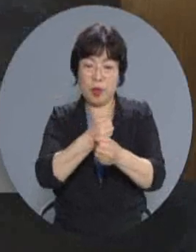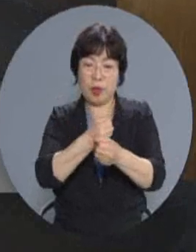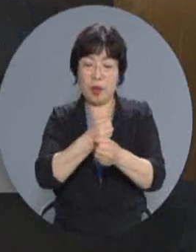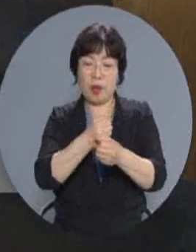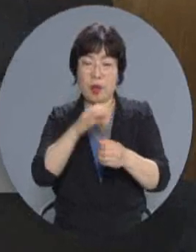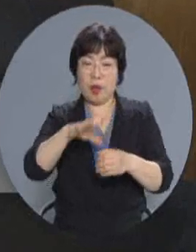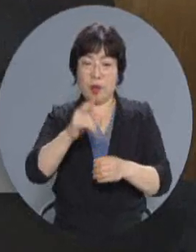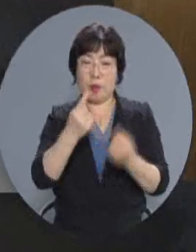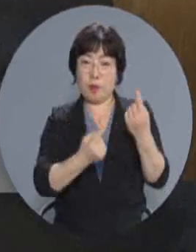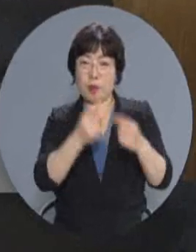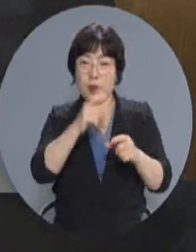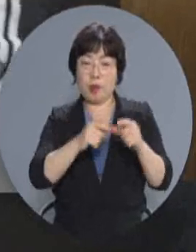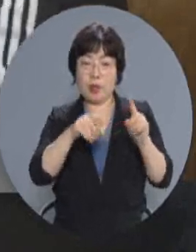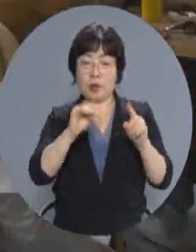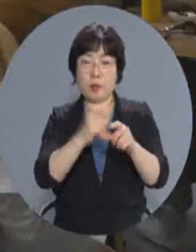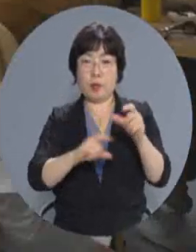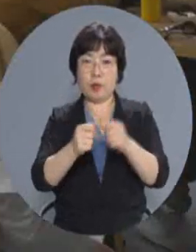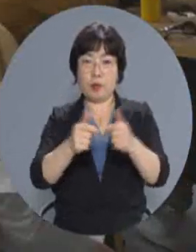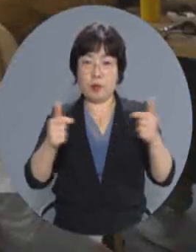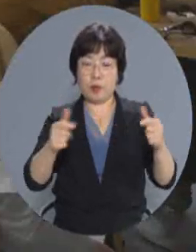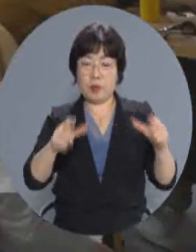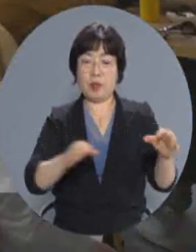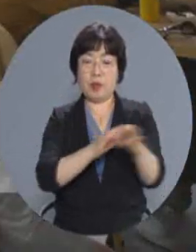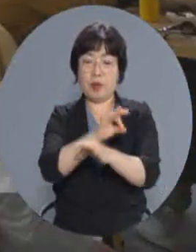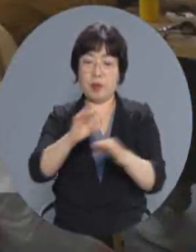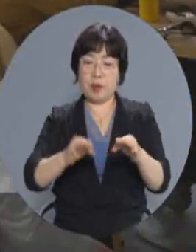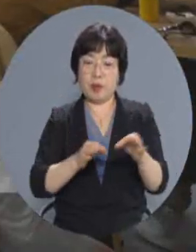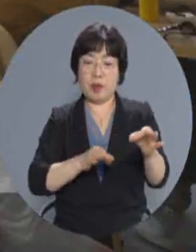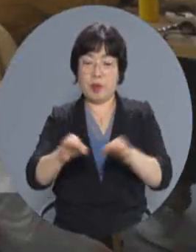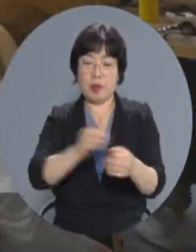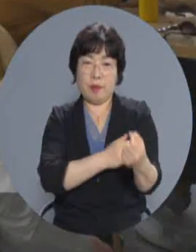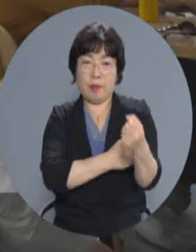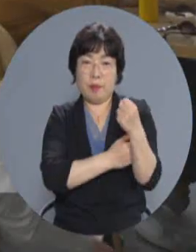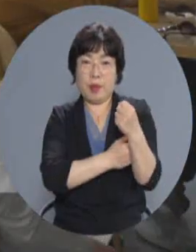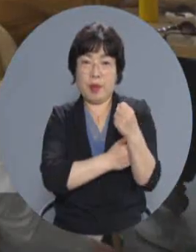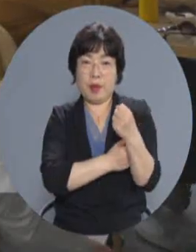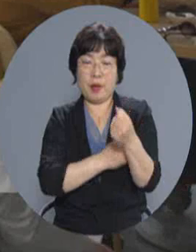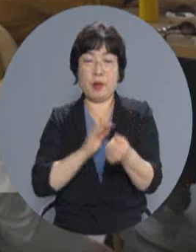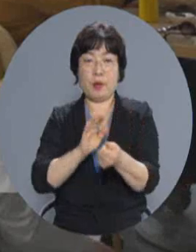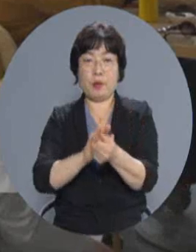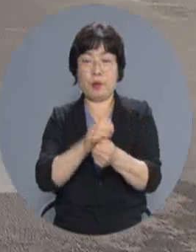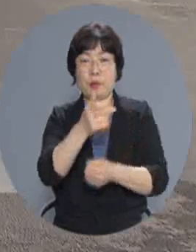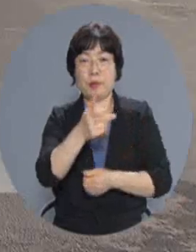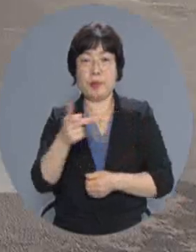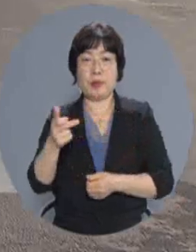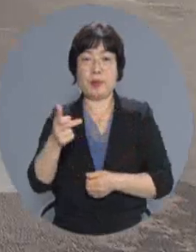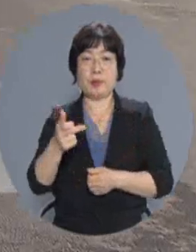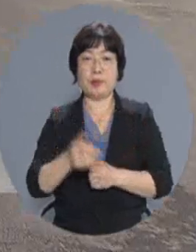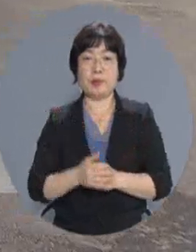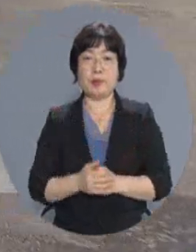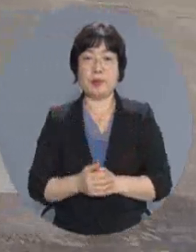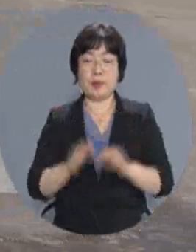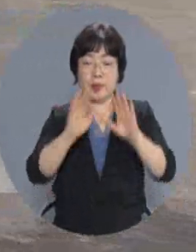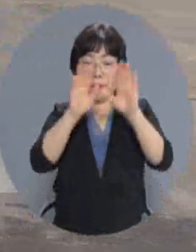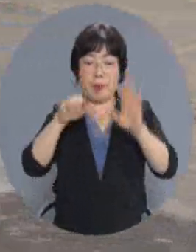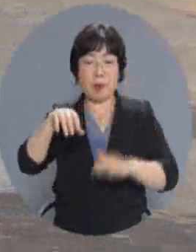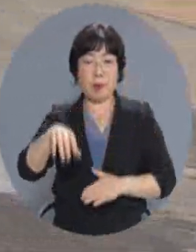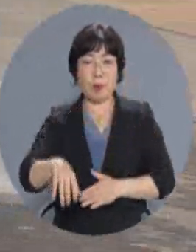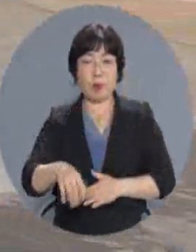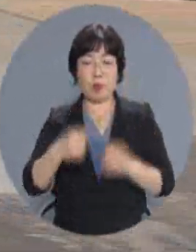1.5배 늘어나는 등 박람회가 지역 경제와 상권 활성화를 견인하고 있습니다. 무엇보다